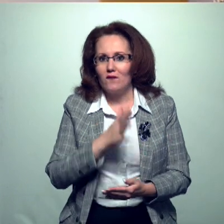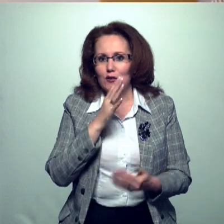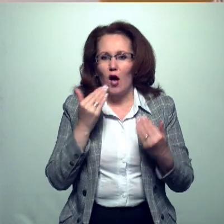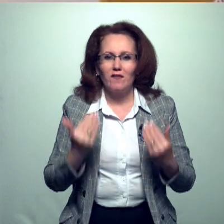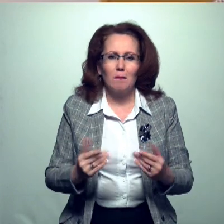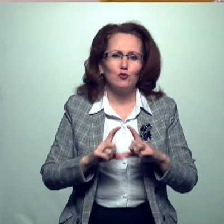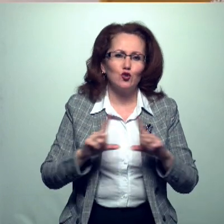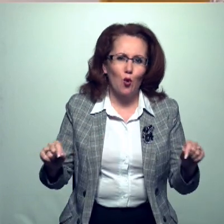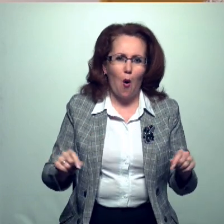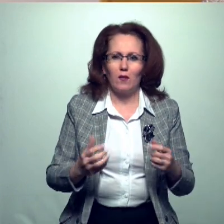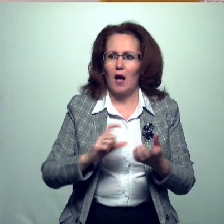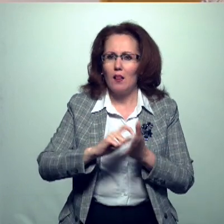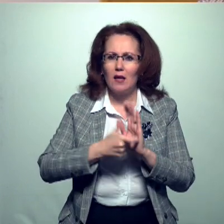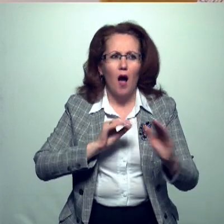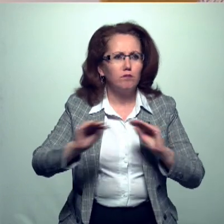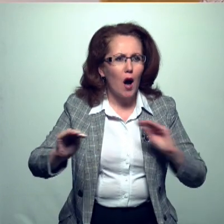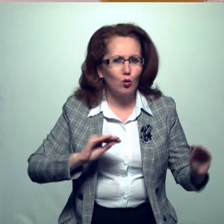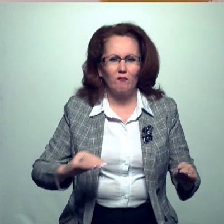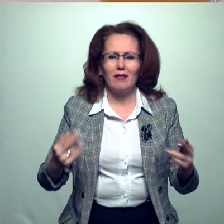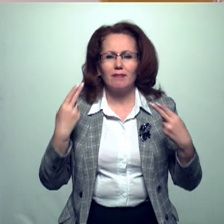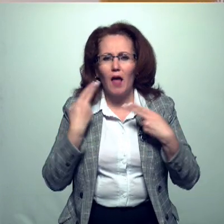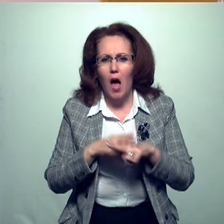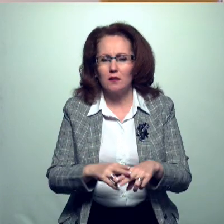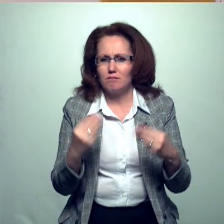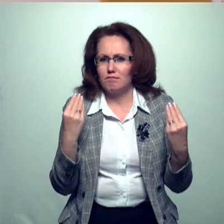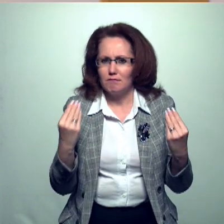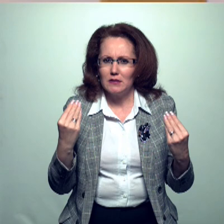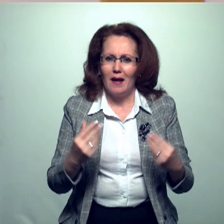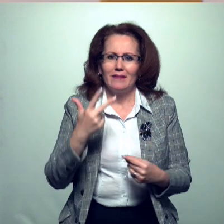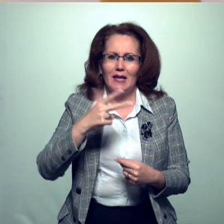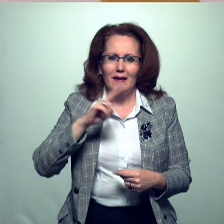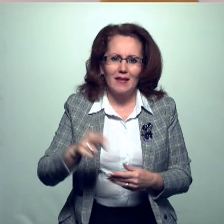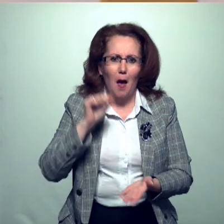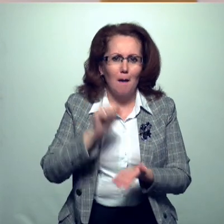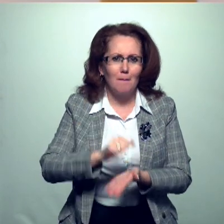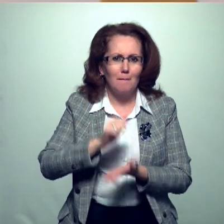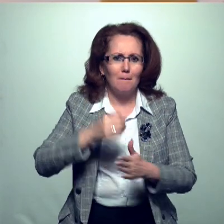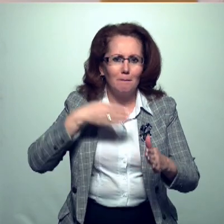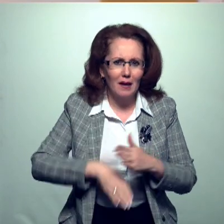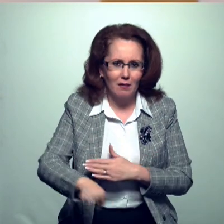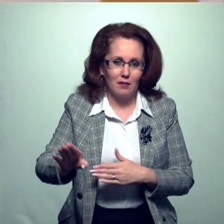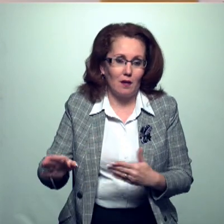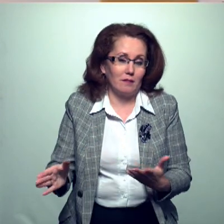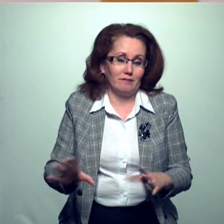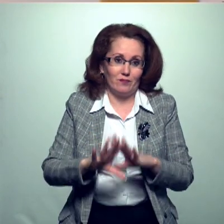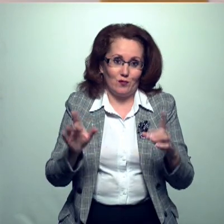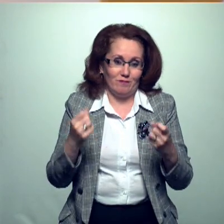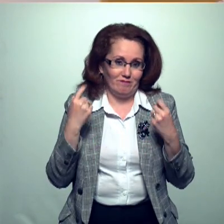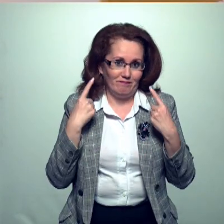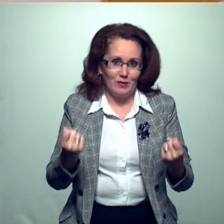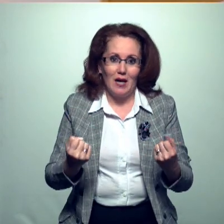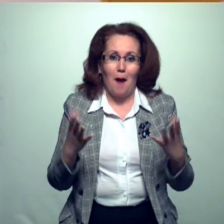оборудованы по последнему технике. То есть 3D-принтеры тут есть, плазмы висят,